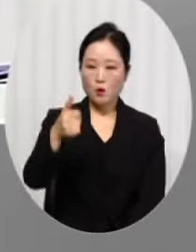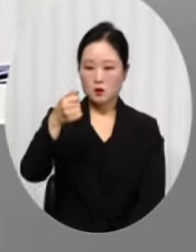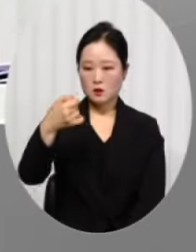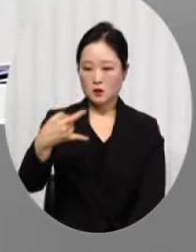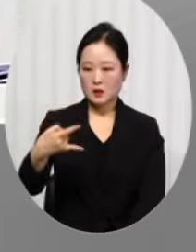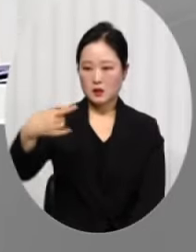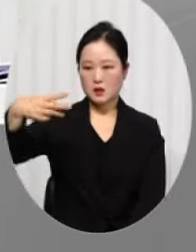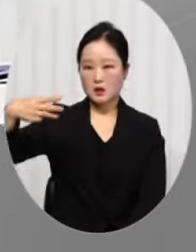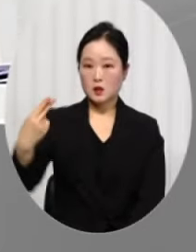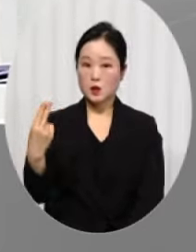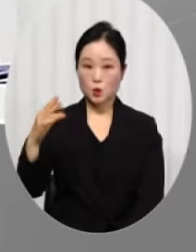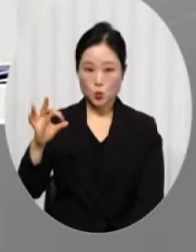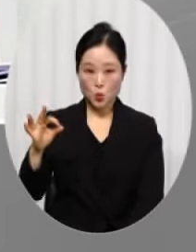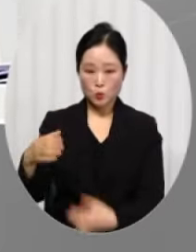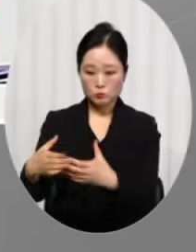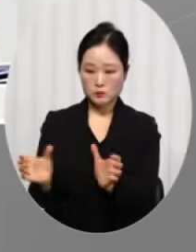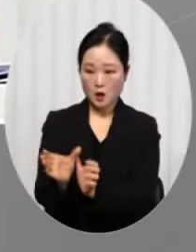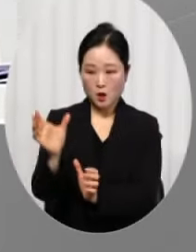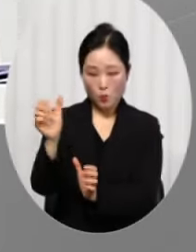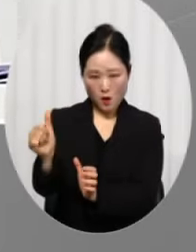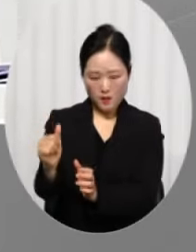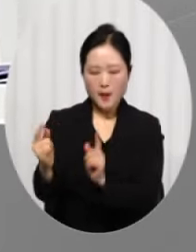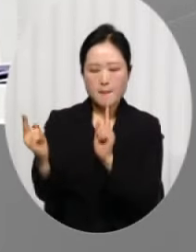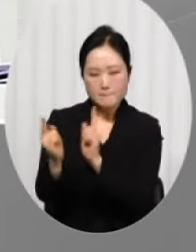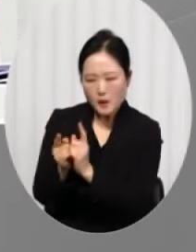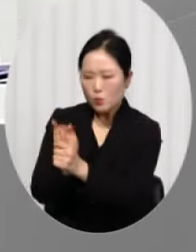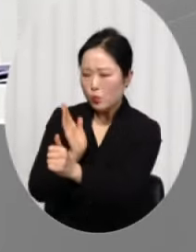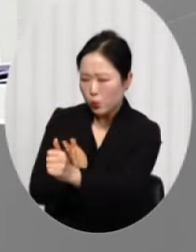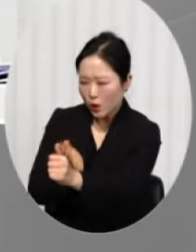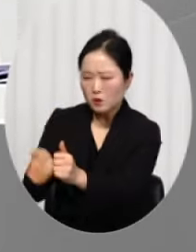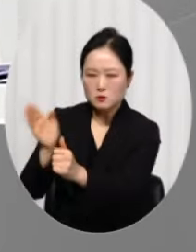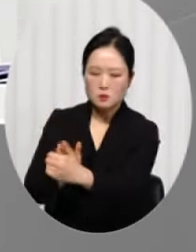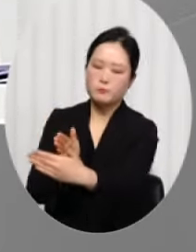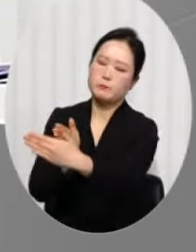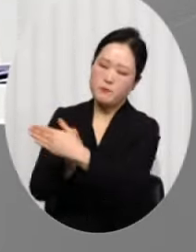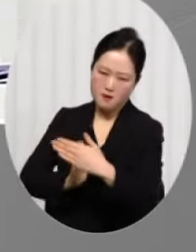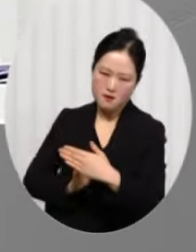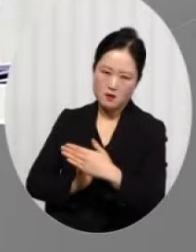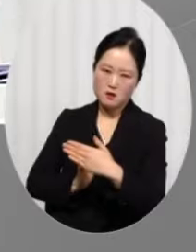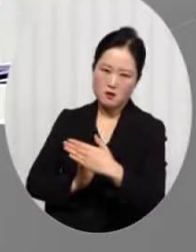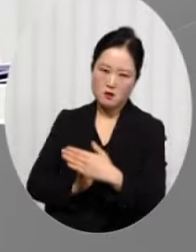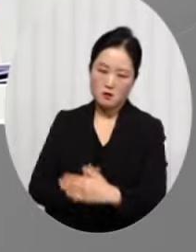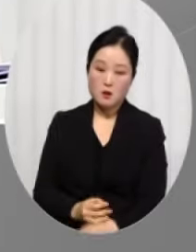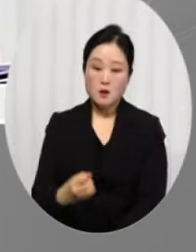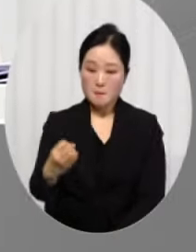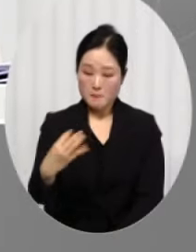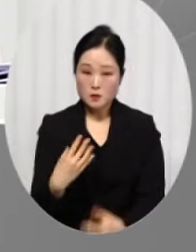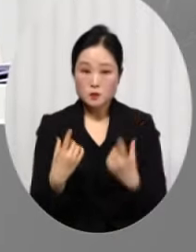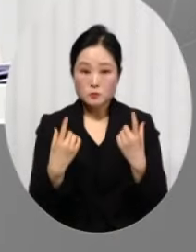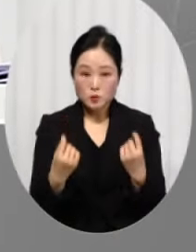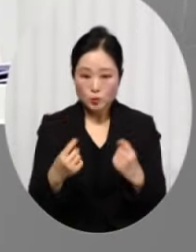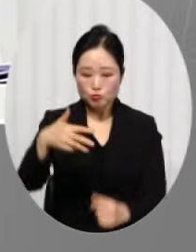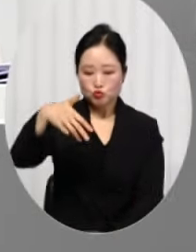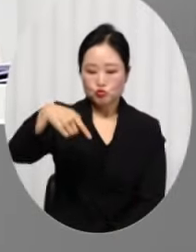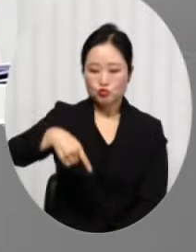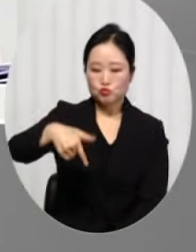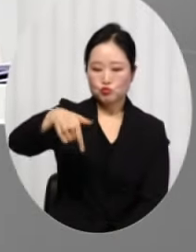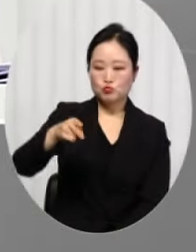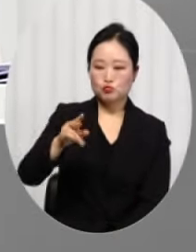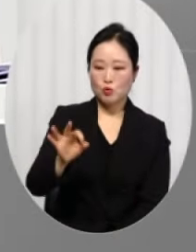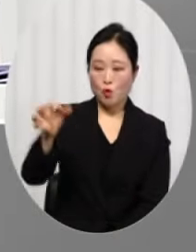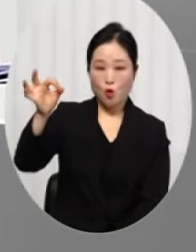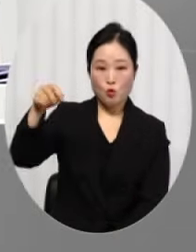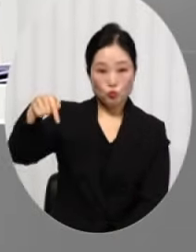만나자 그랬는데 핑계를 두고 만나지 않았습니다. 2차관 면담 또 요청했는데 안 됐습니다. 말씀하신 추경호 기재부 장관 만나자고